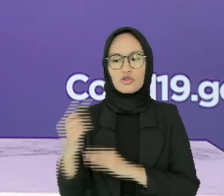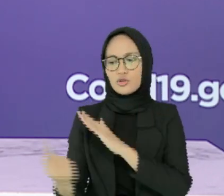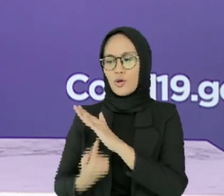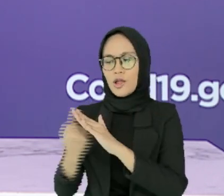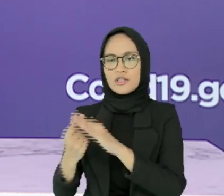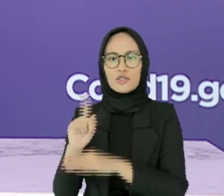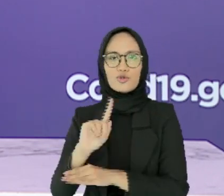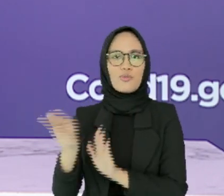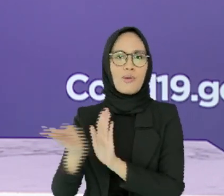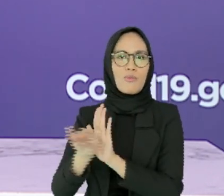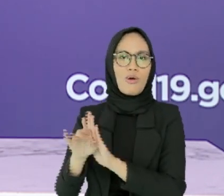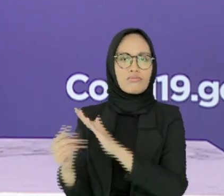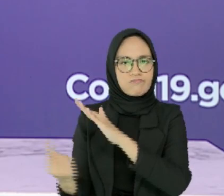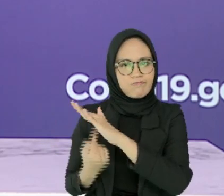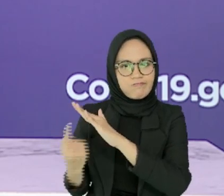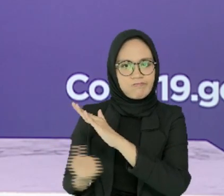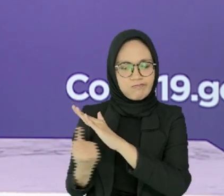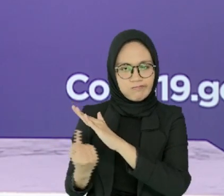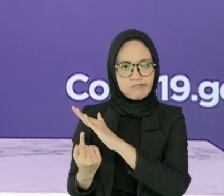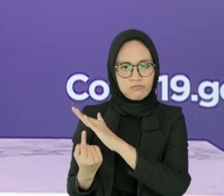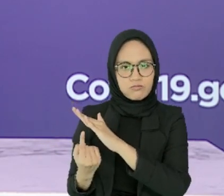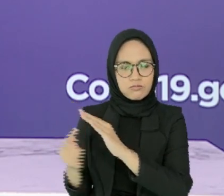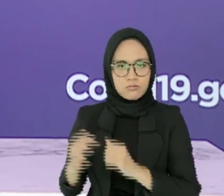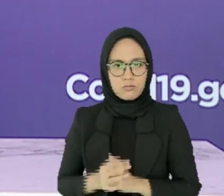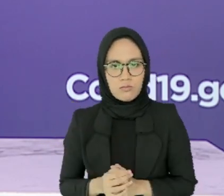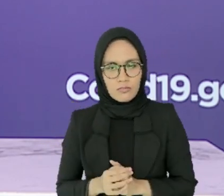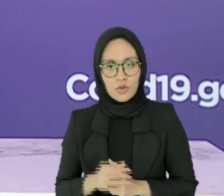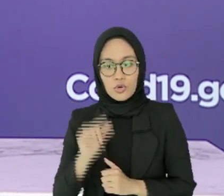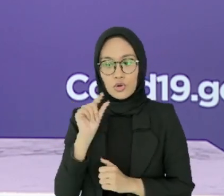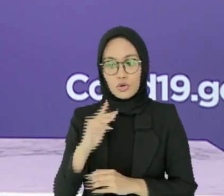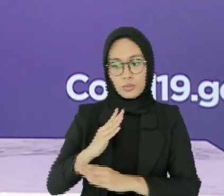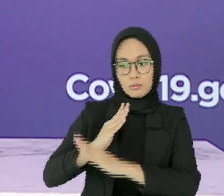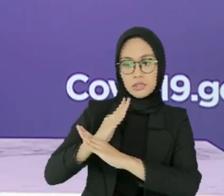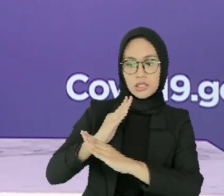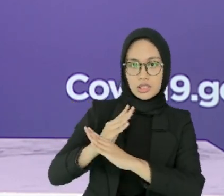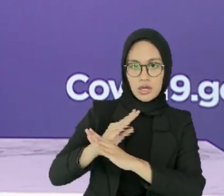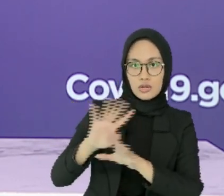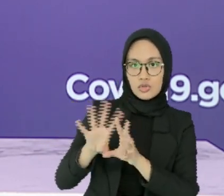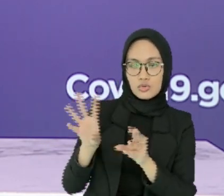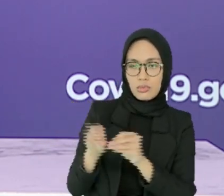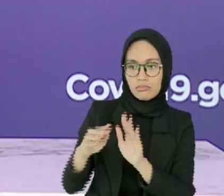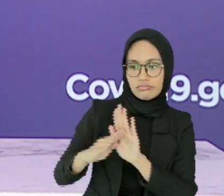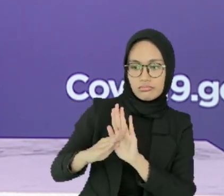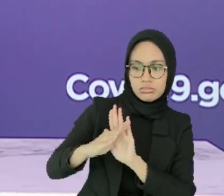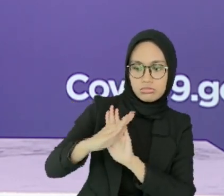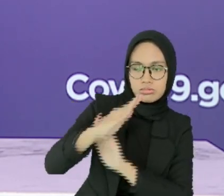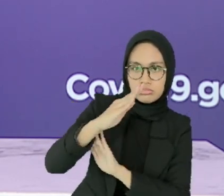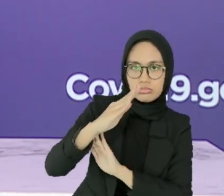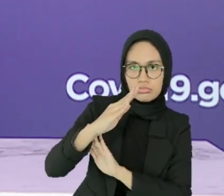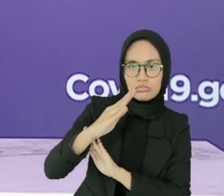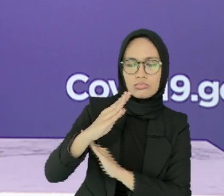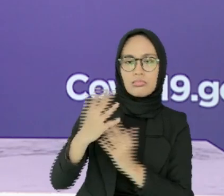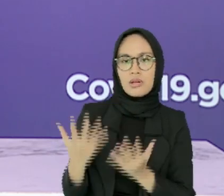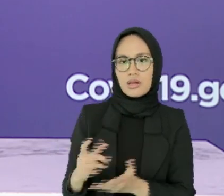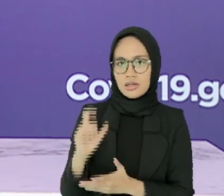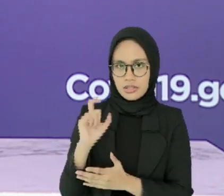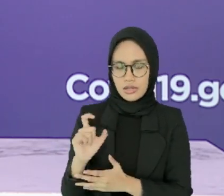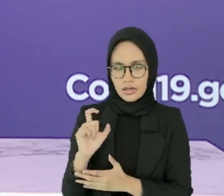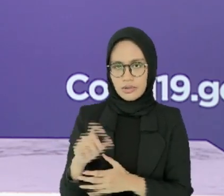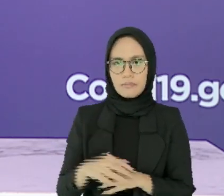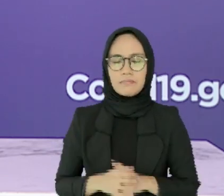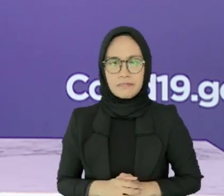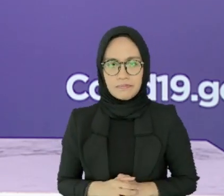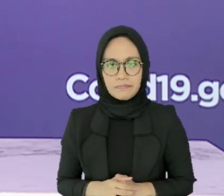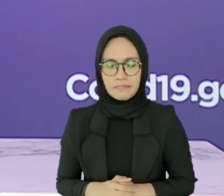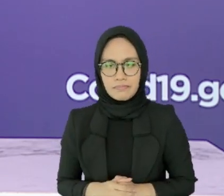negatif untuk mencegah peningkatan penularan sebagai bentuk kehati-hatian setiap Kontingen walaupun sudah